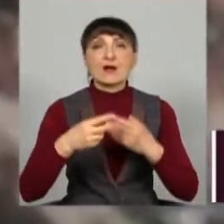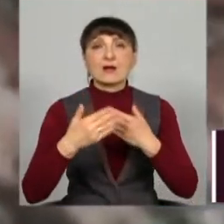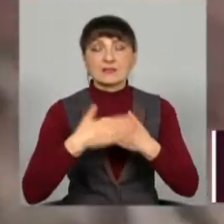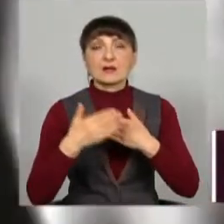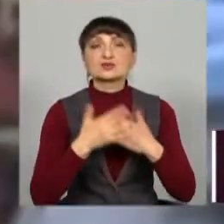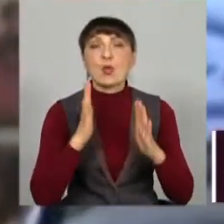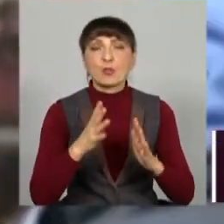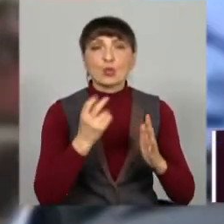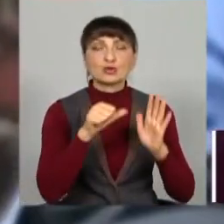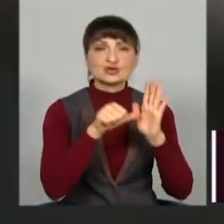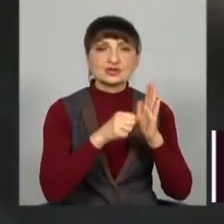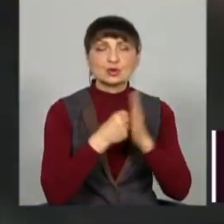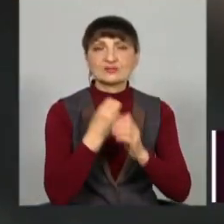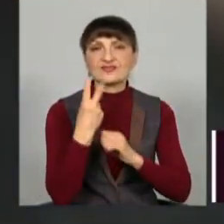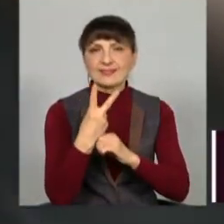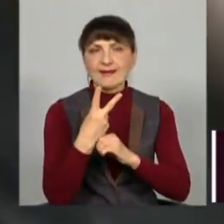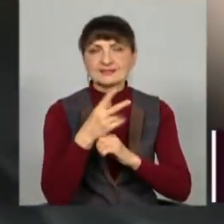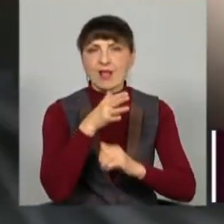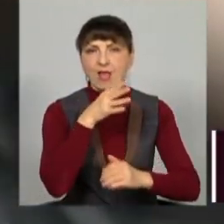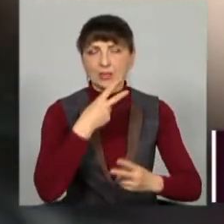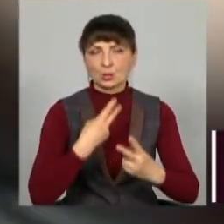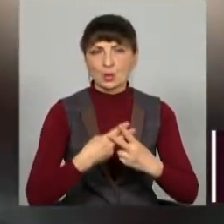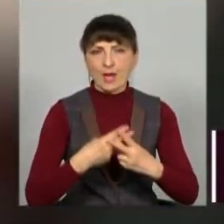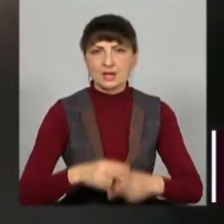до 12 лет лишения свободы.